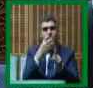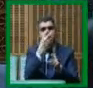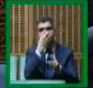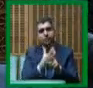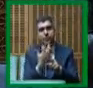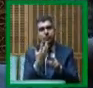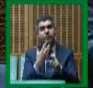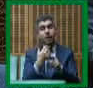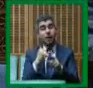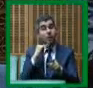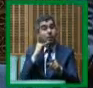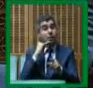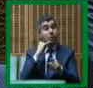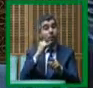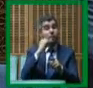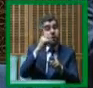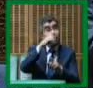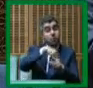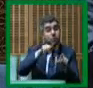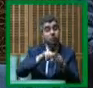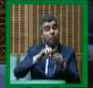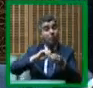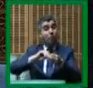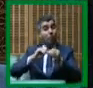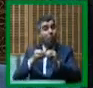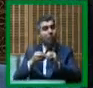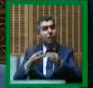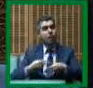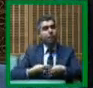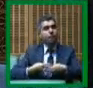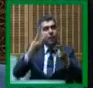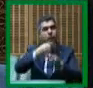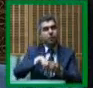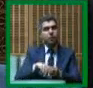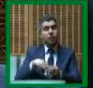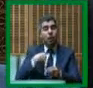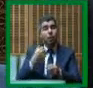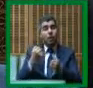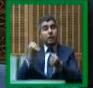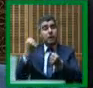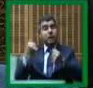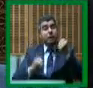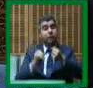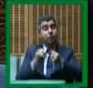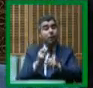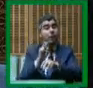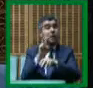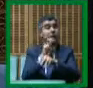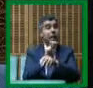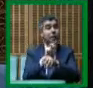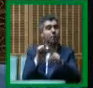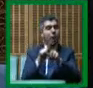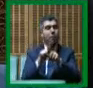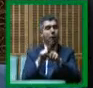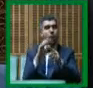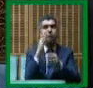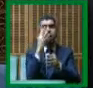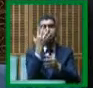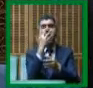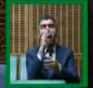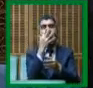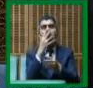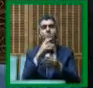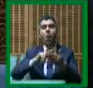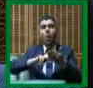الوزير، لابد أن يراعيه الإصلاح لأنه مهم. السائق التاكسي هو واجهة من مواجهات المغرب، لأنه